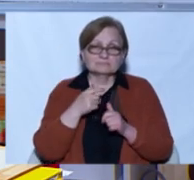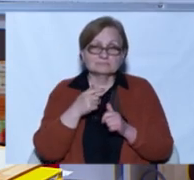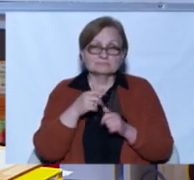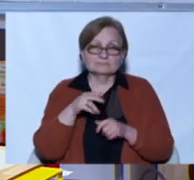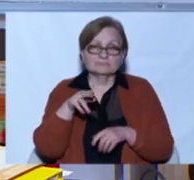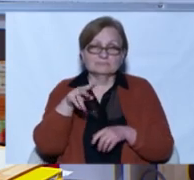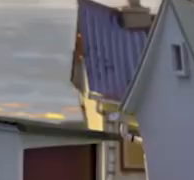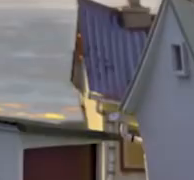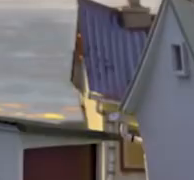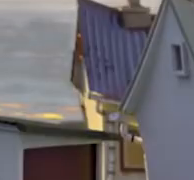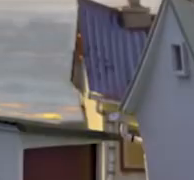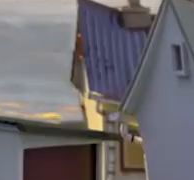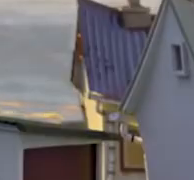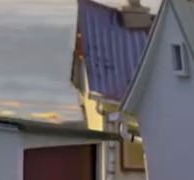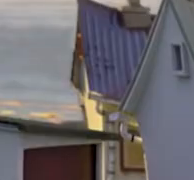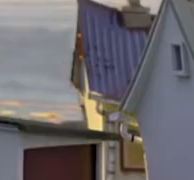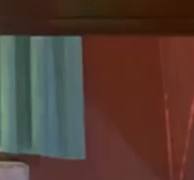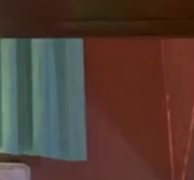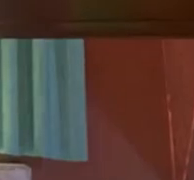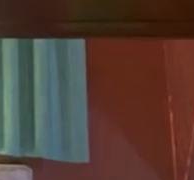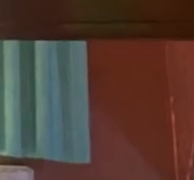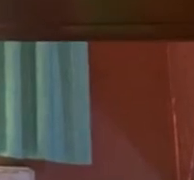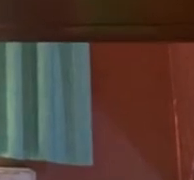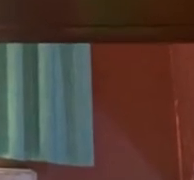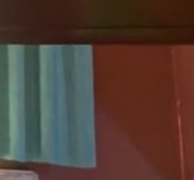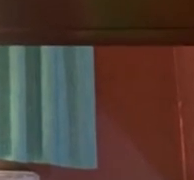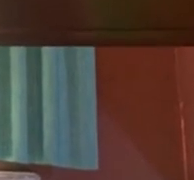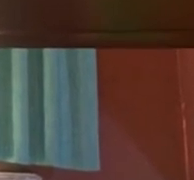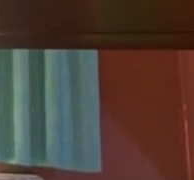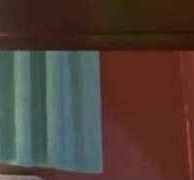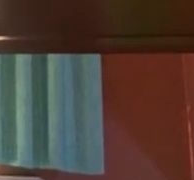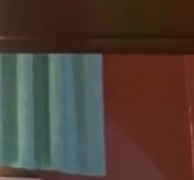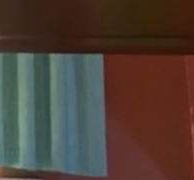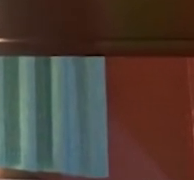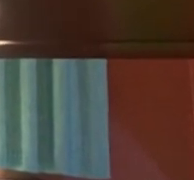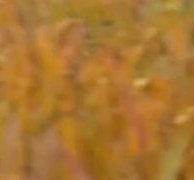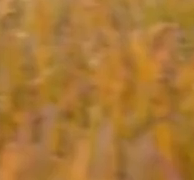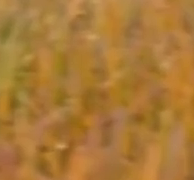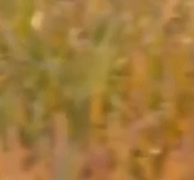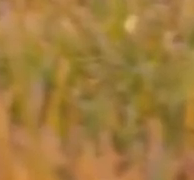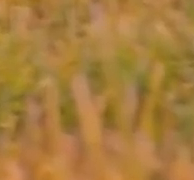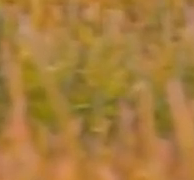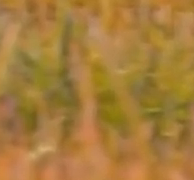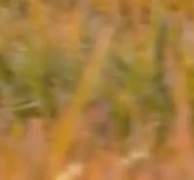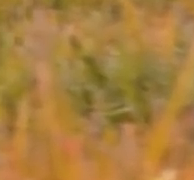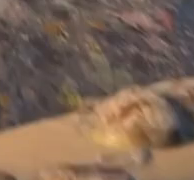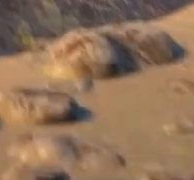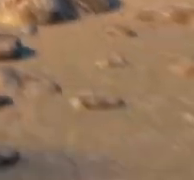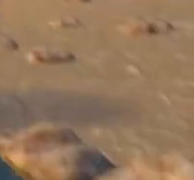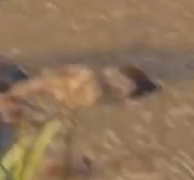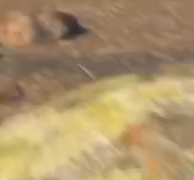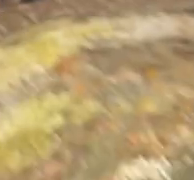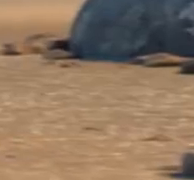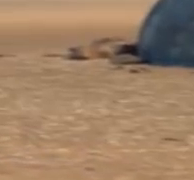პლოი, შენ არასდროს იფრენ მარტო. და არის ჩიტებზე, რომლებიც თბილი